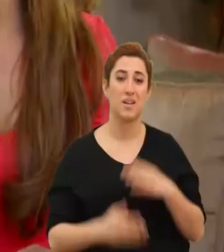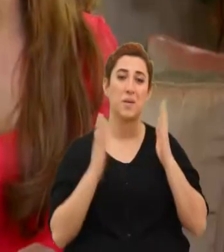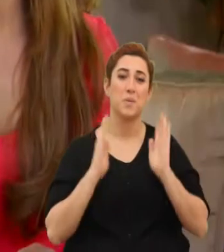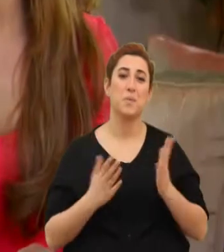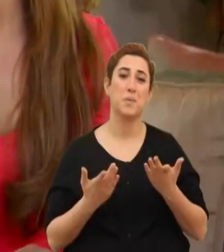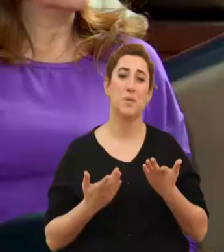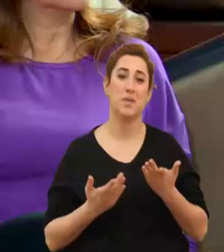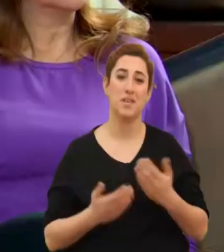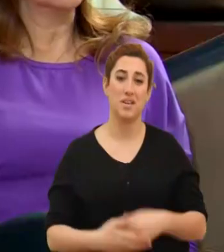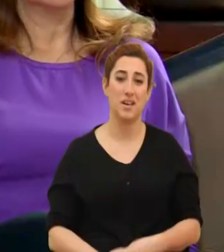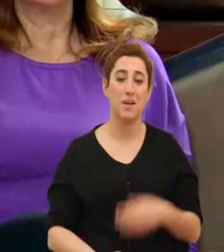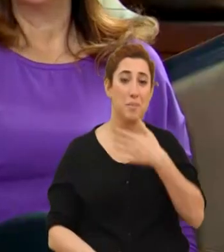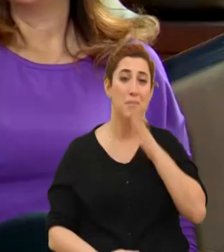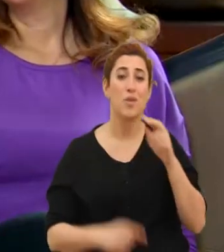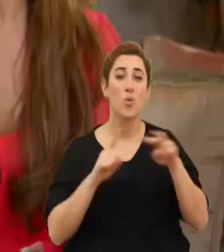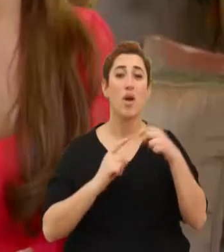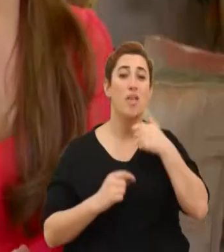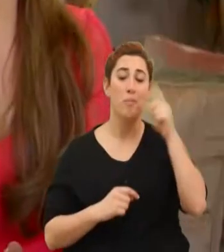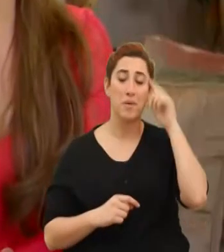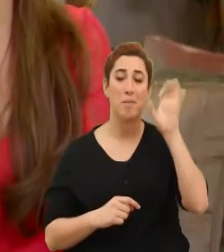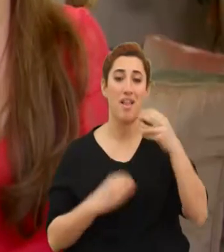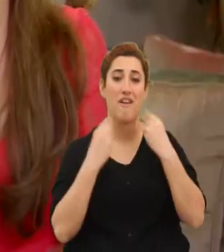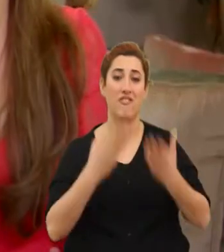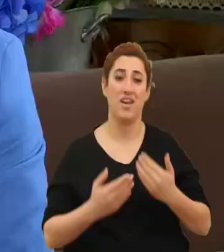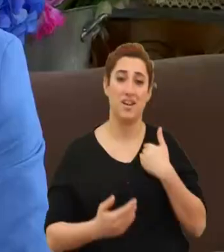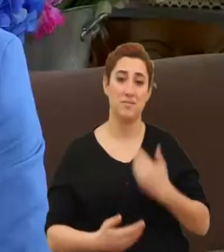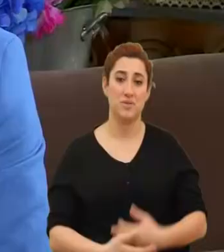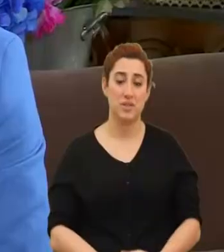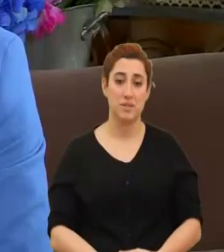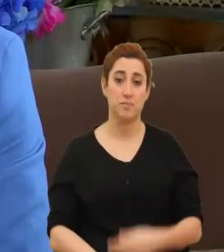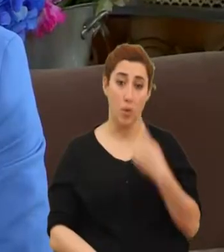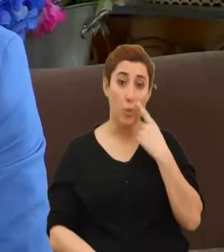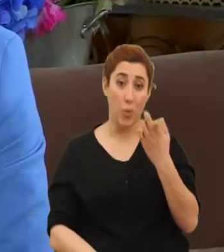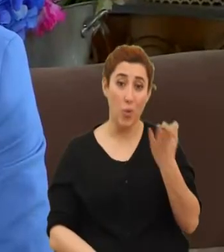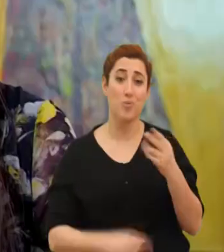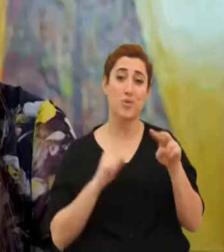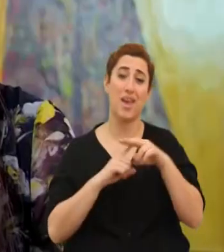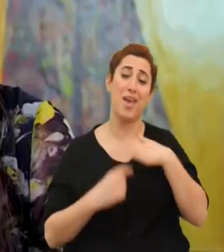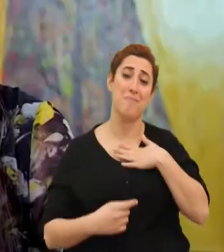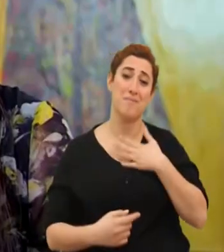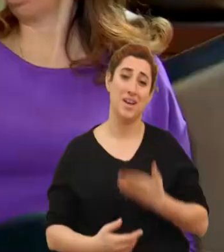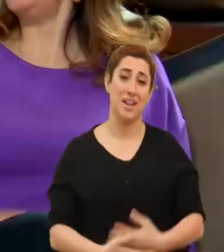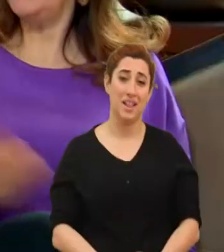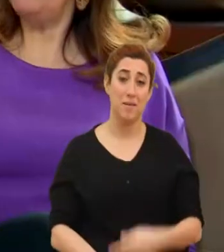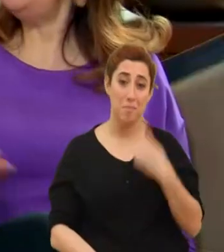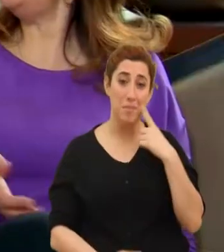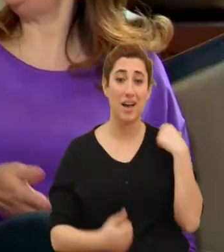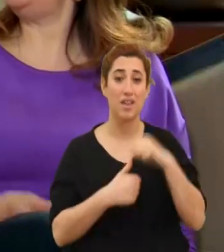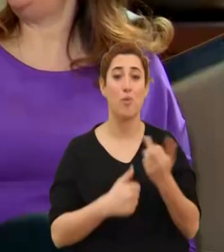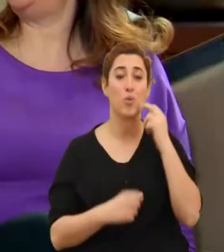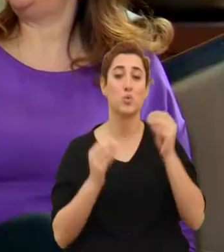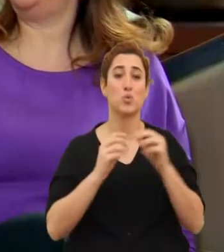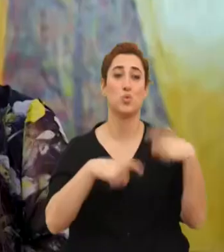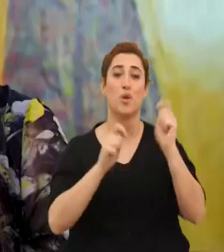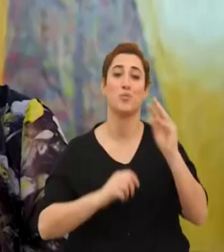Hay Allah ya. Bilmeden Nurhan abinin başını belaya sokmuşum. Ay görüyor musun Kemal'im? Bak yine